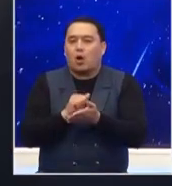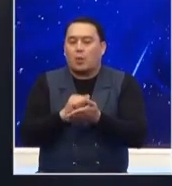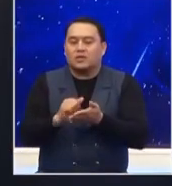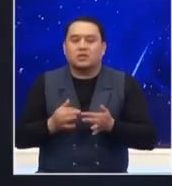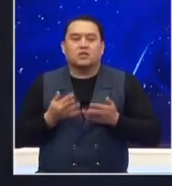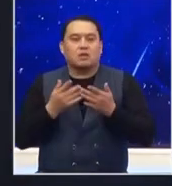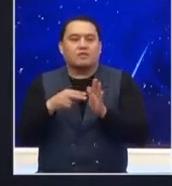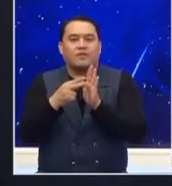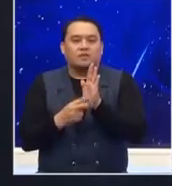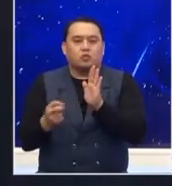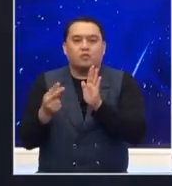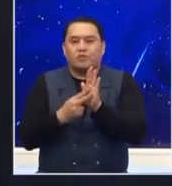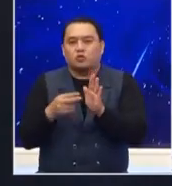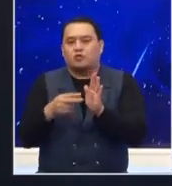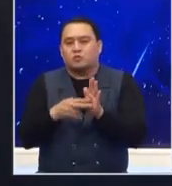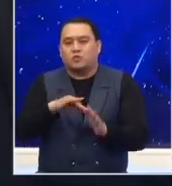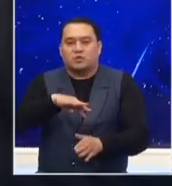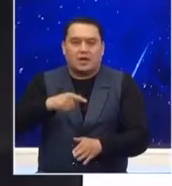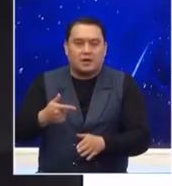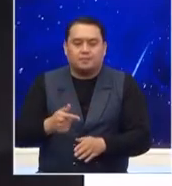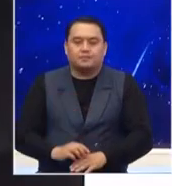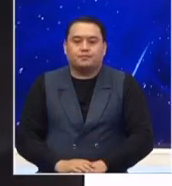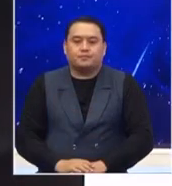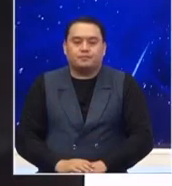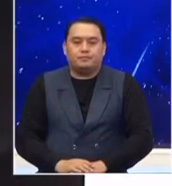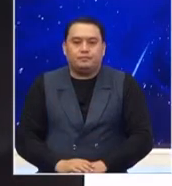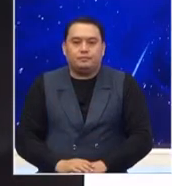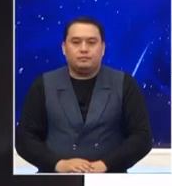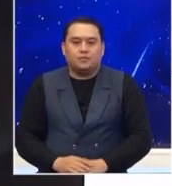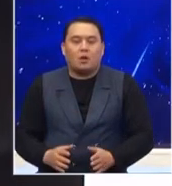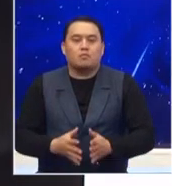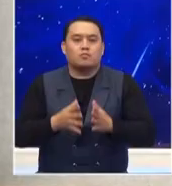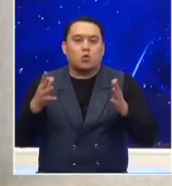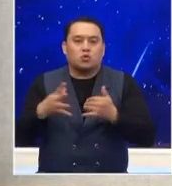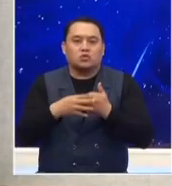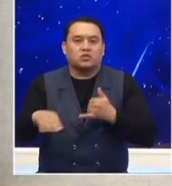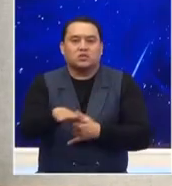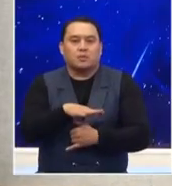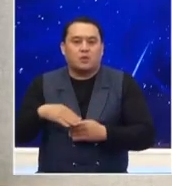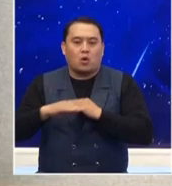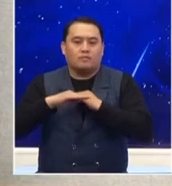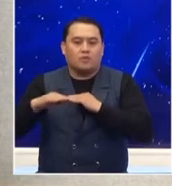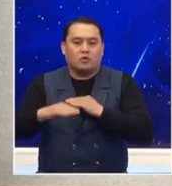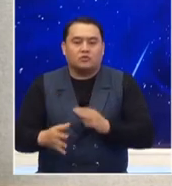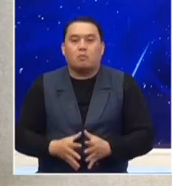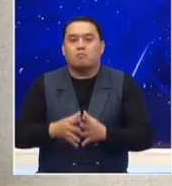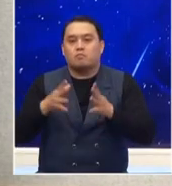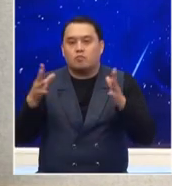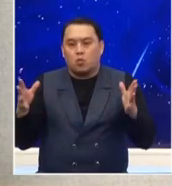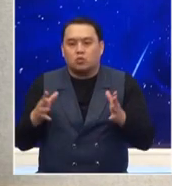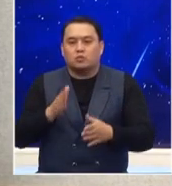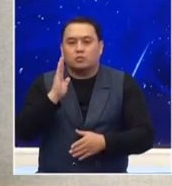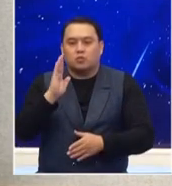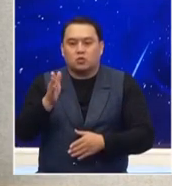документацию требуется 888 миллионов тенге. А чем больше поливных земель, тем больше севооборот у тебя. Чем